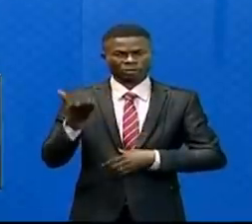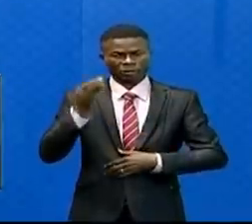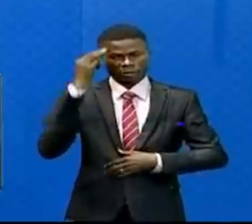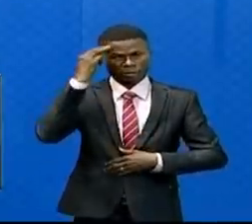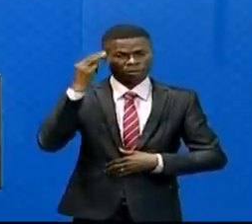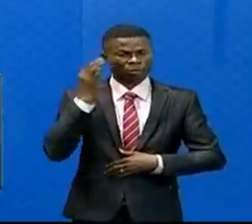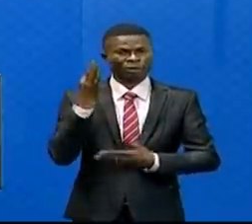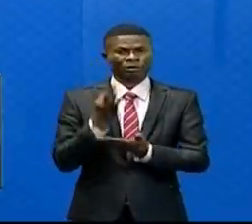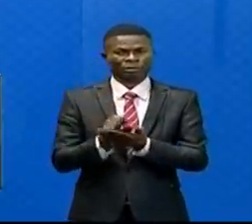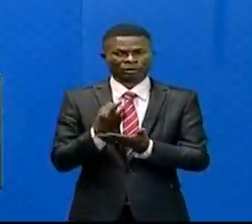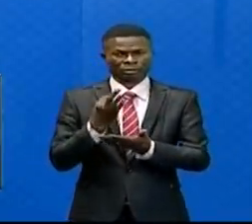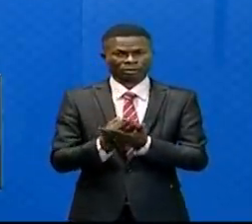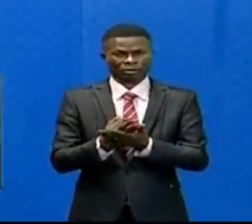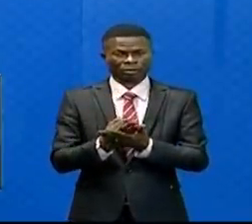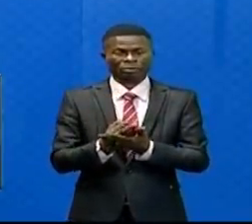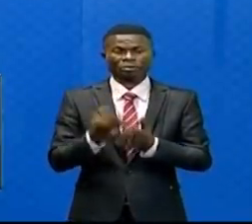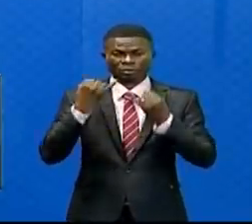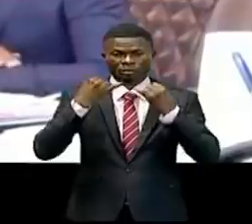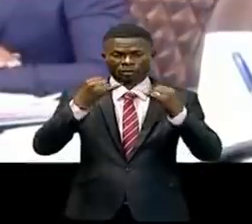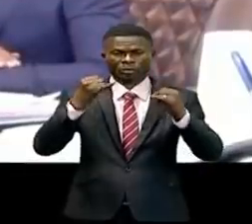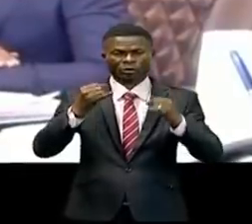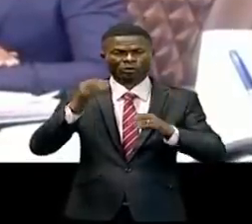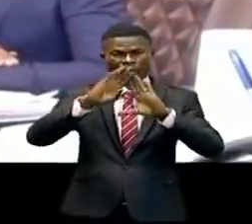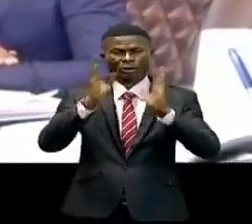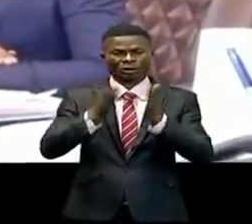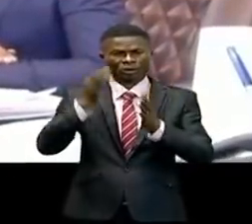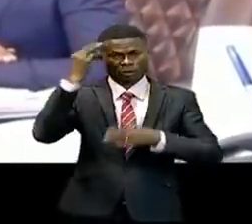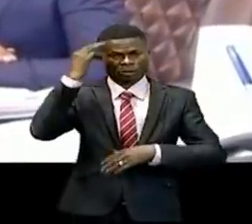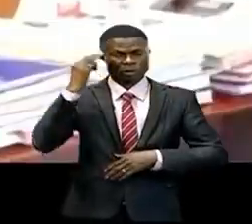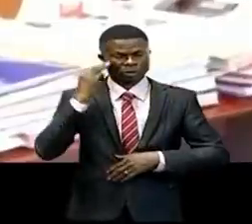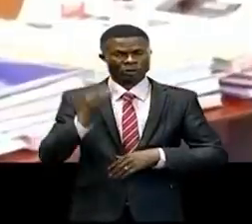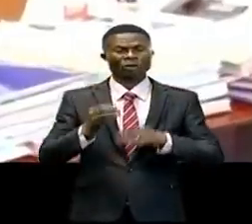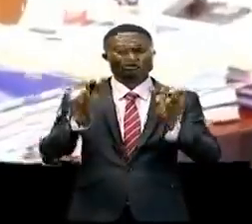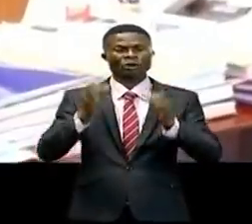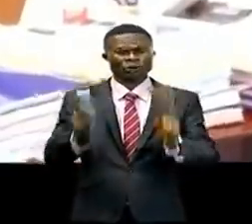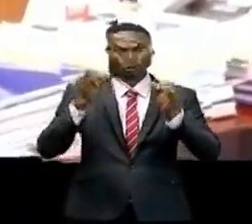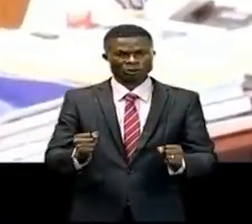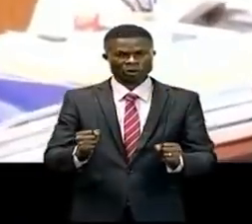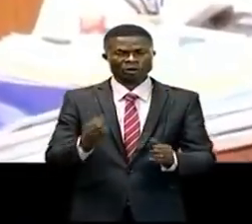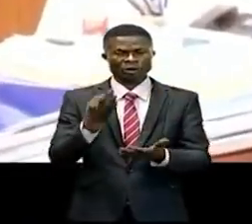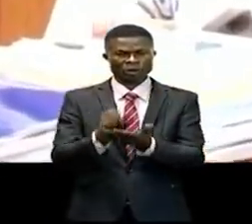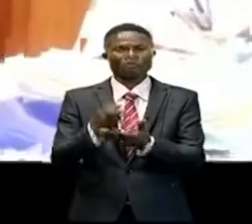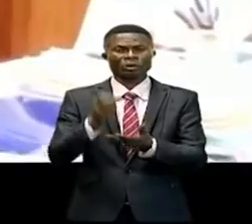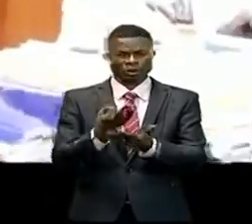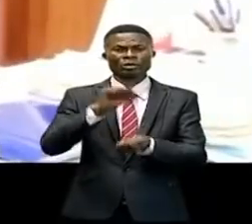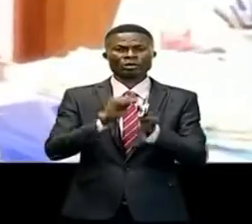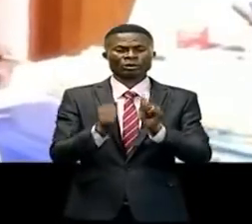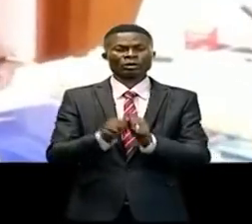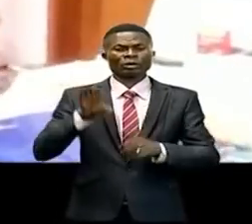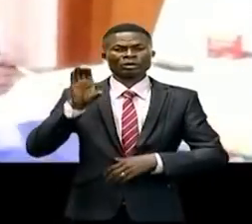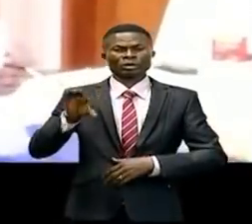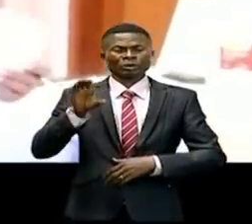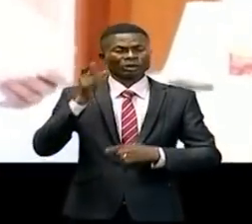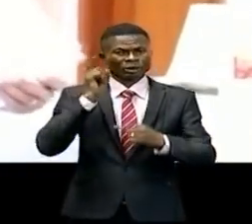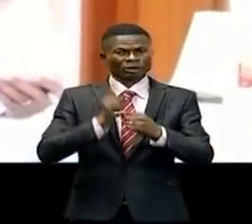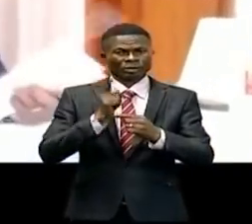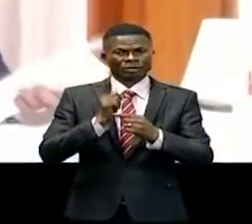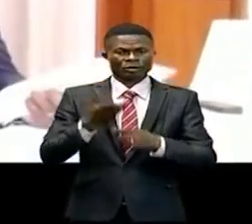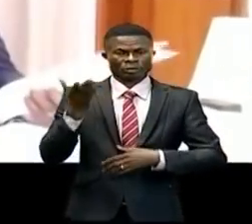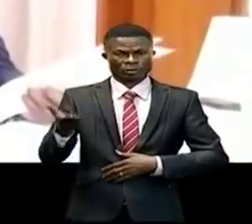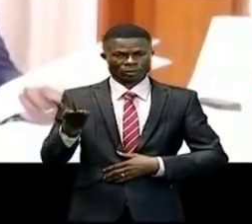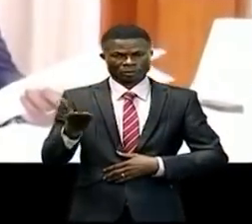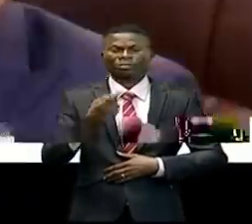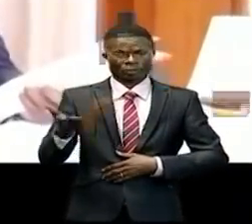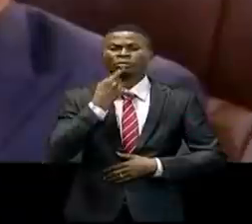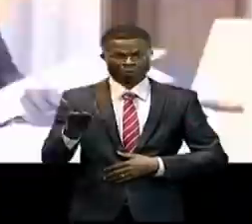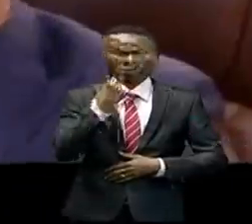des Finances a informé le Conseil de la stabilité financière et de la situation des banques en difficulté. Il a